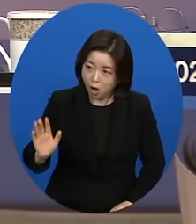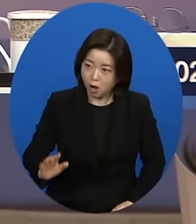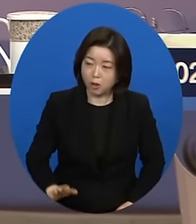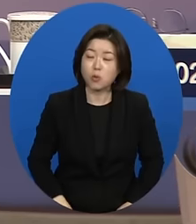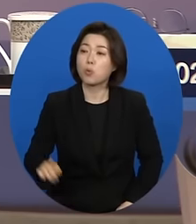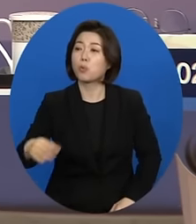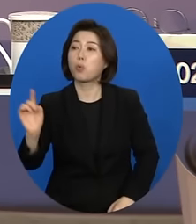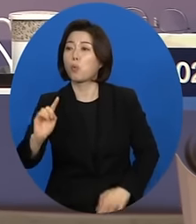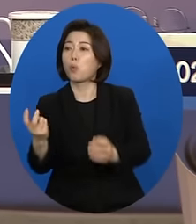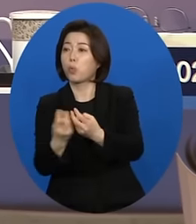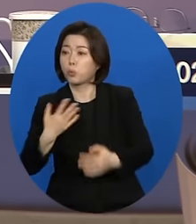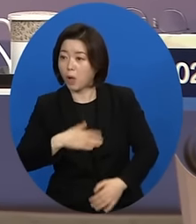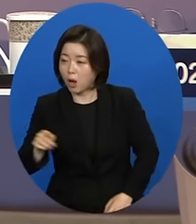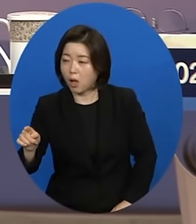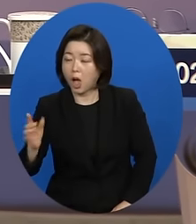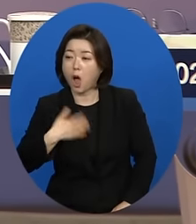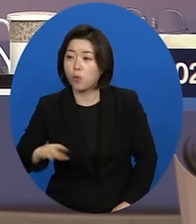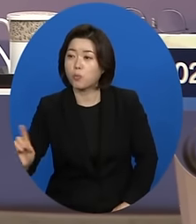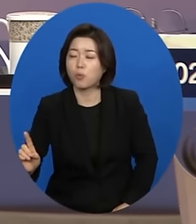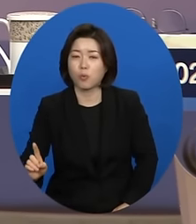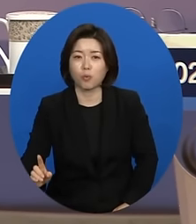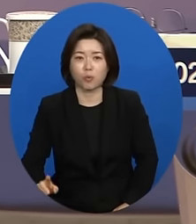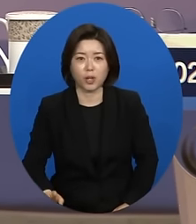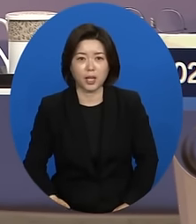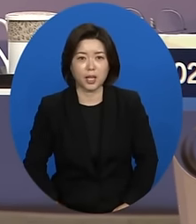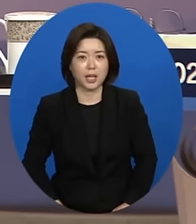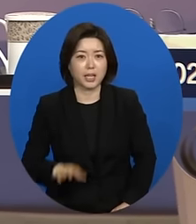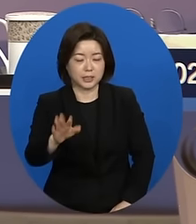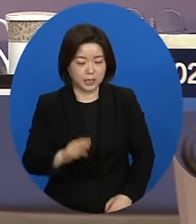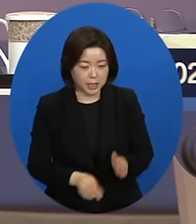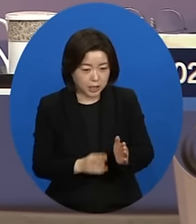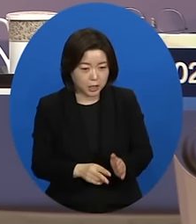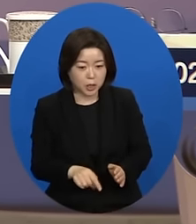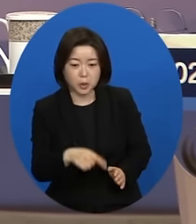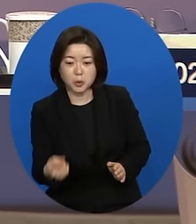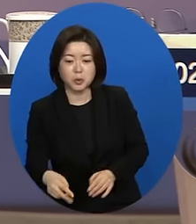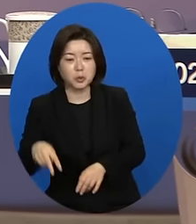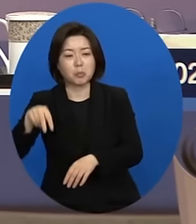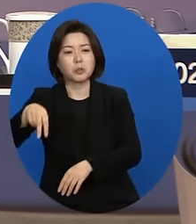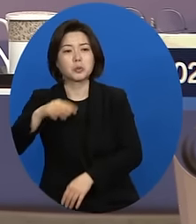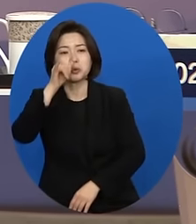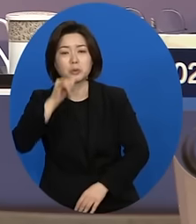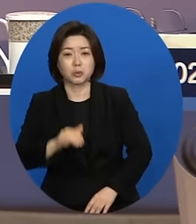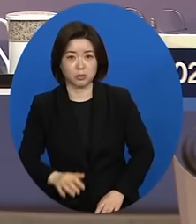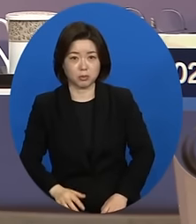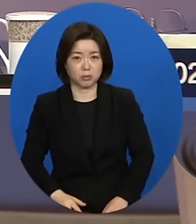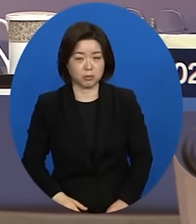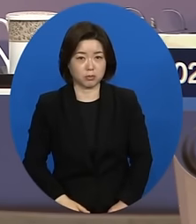네가 어떻게 아니? 제가 그 기찻길 옆에 서 있었거든요.